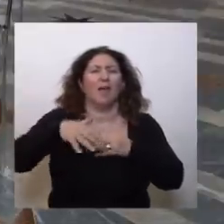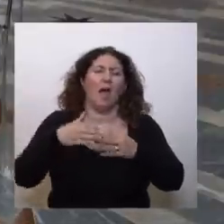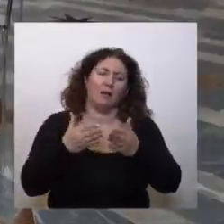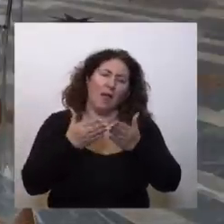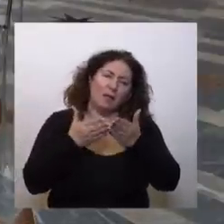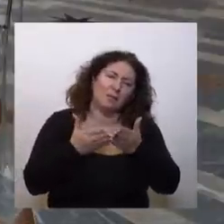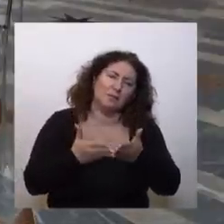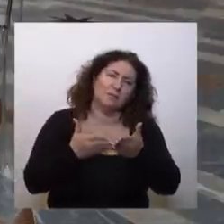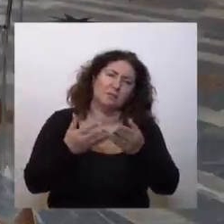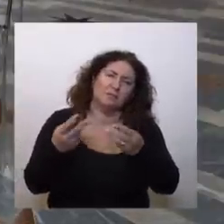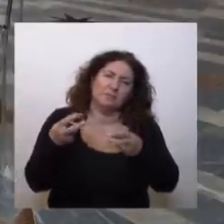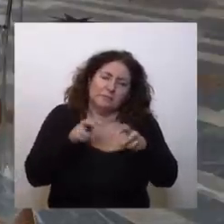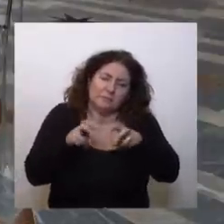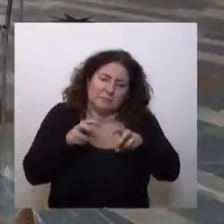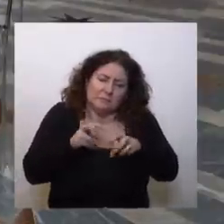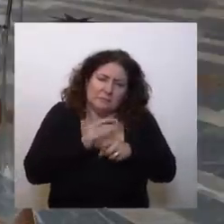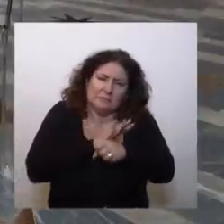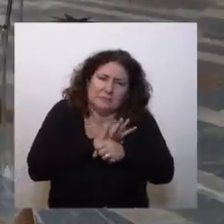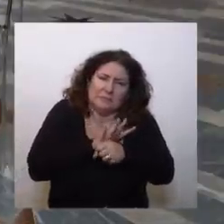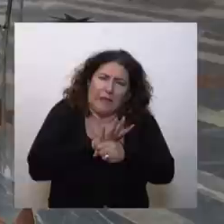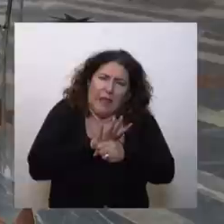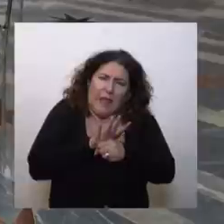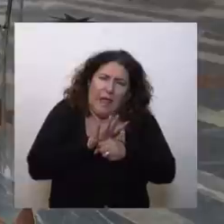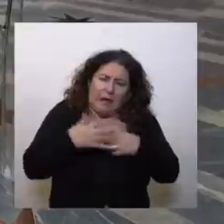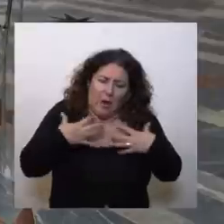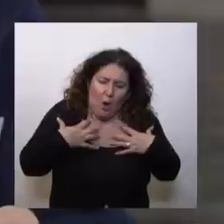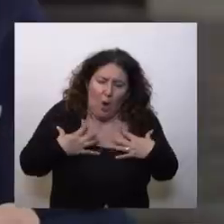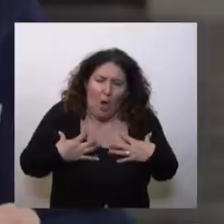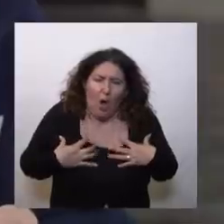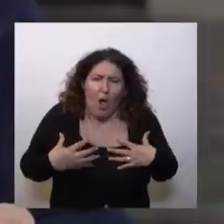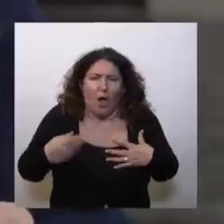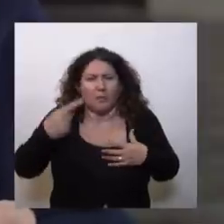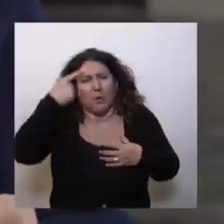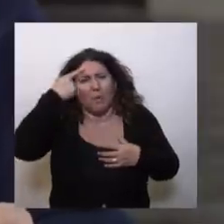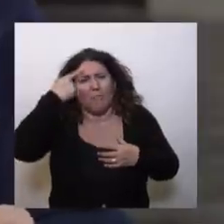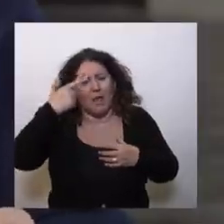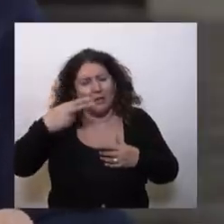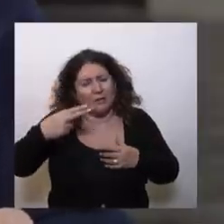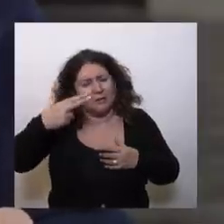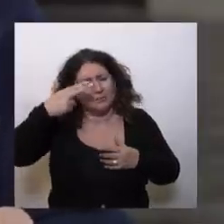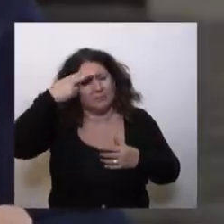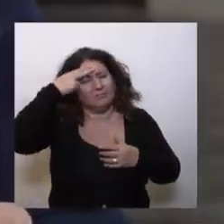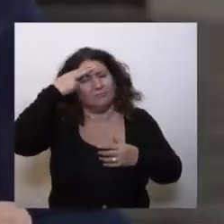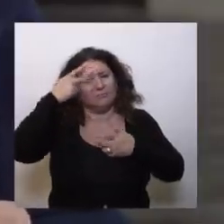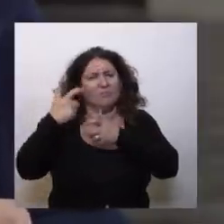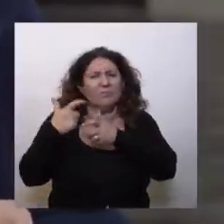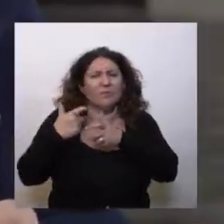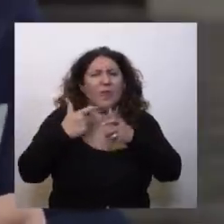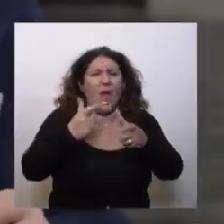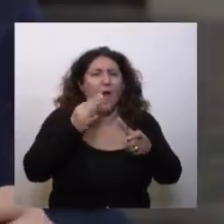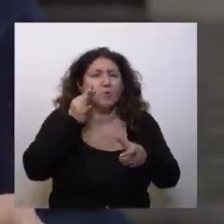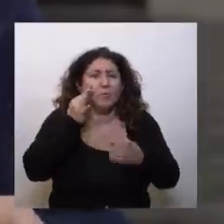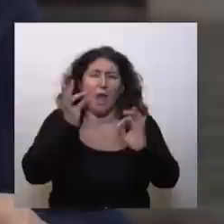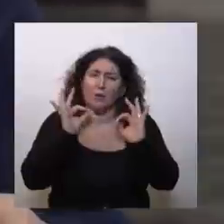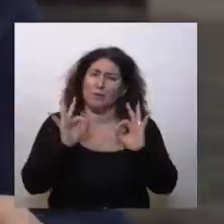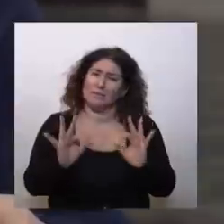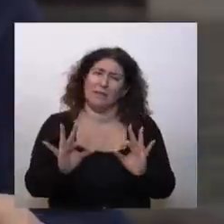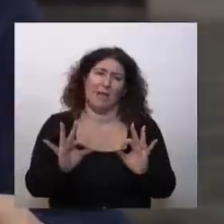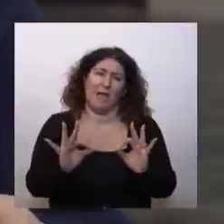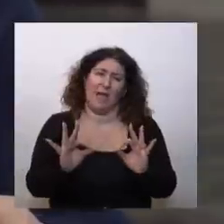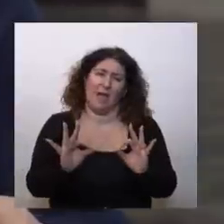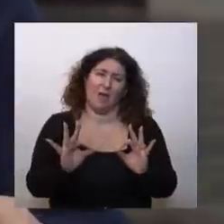loro mente sono incisi i segni di un viaggio che di umano non hanno nulla. Il segno dei